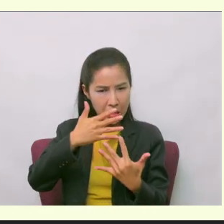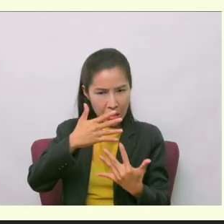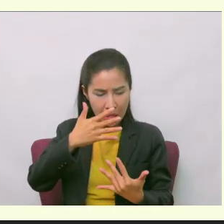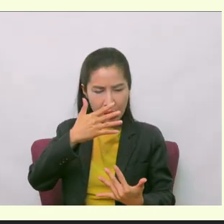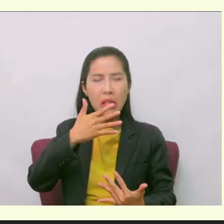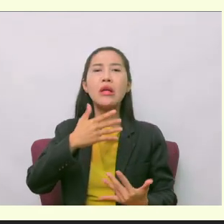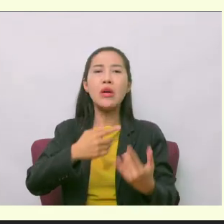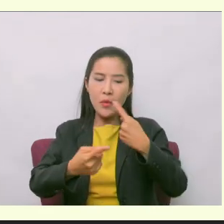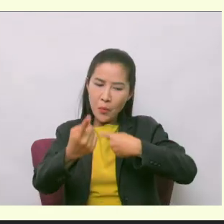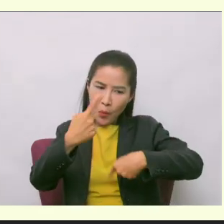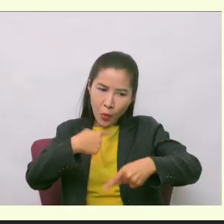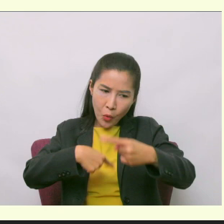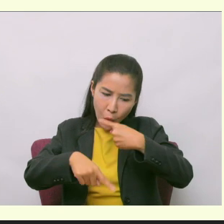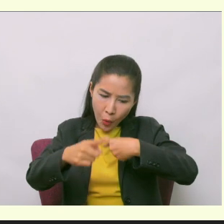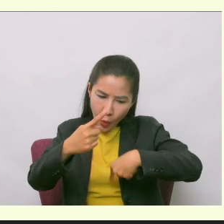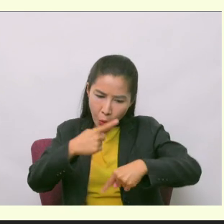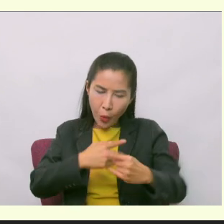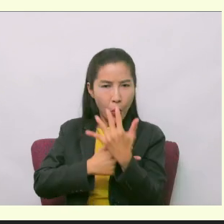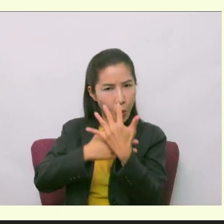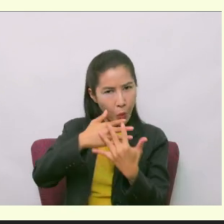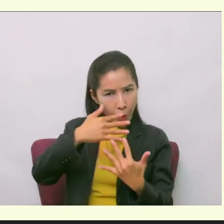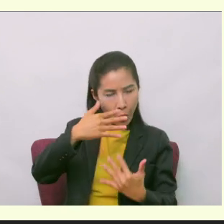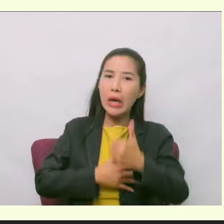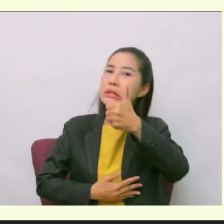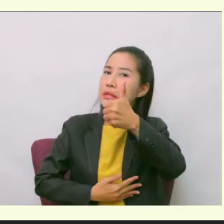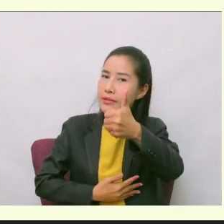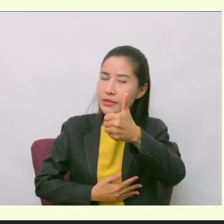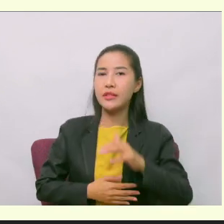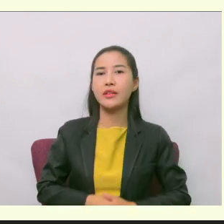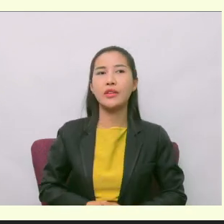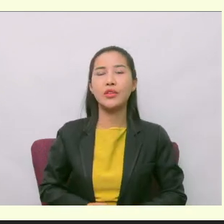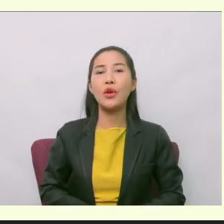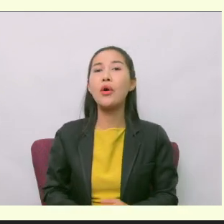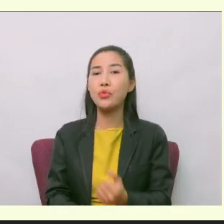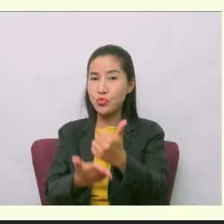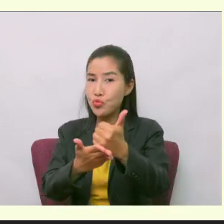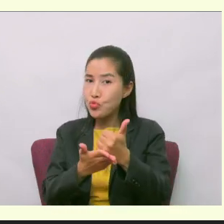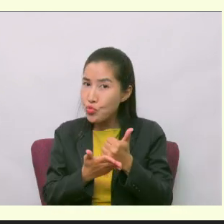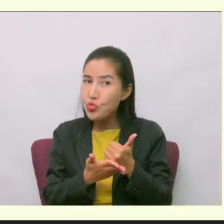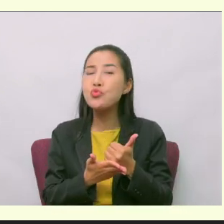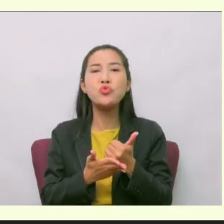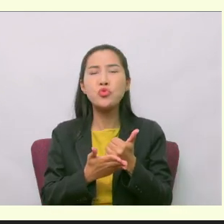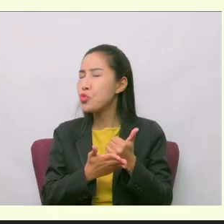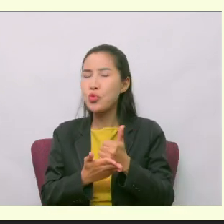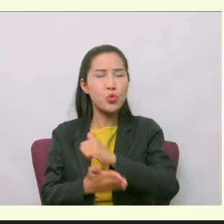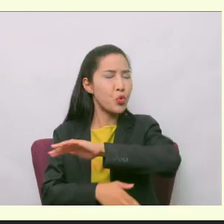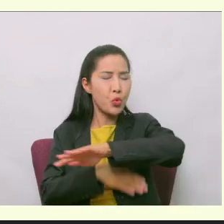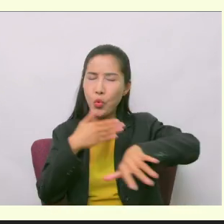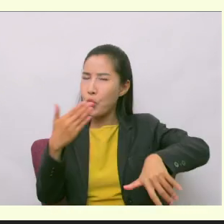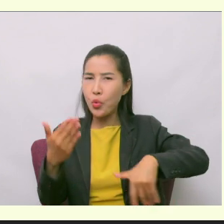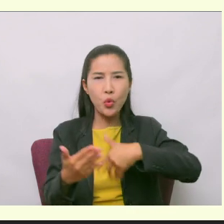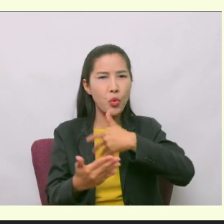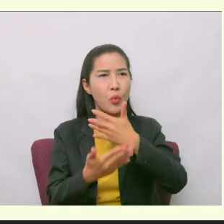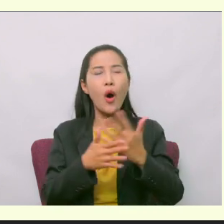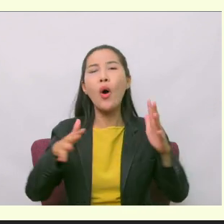นะคะเนื่องด้วยว่าสมุนไพรนะคะตัวยาในลูกประคบเนี่ยค่ะช่วยนะคะ ไปบวกกับความอุ่นนะคะความร้อน